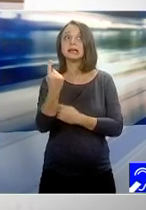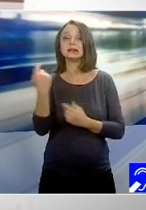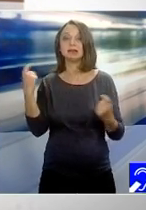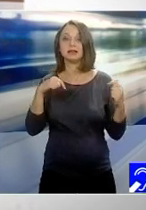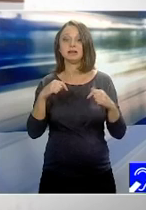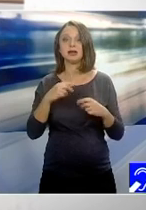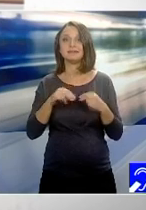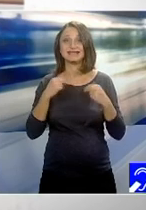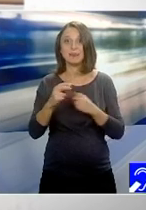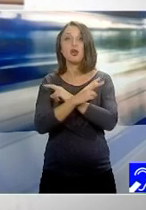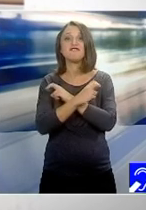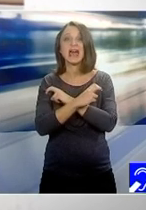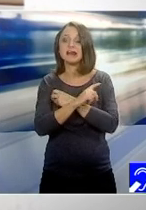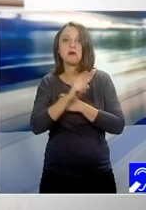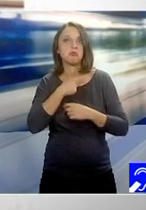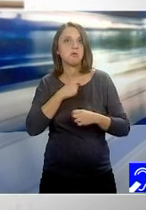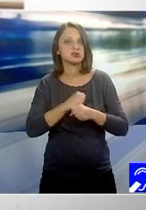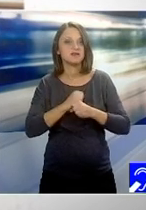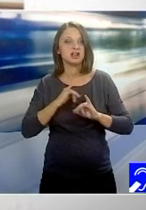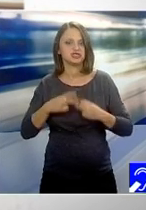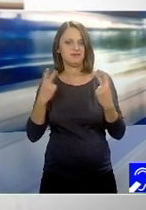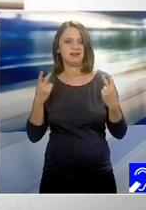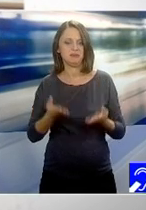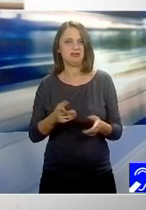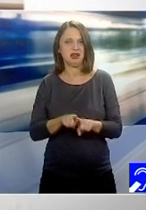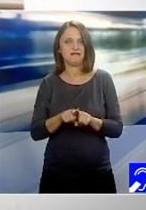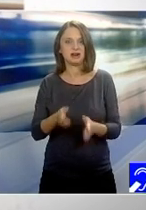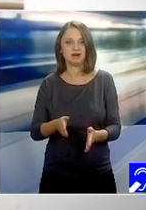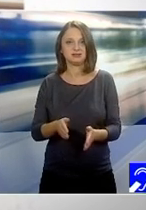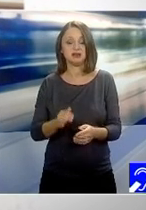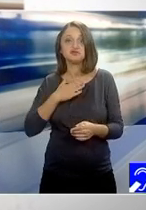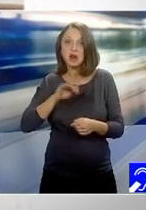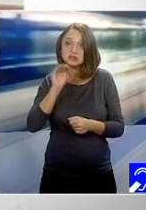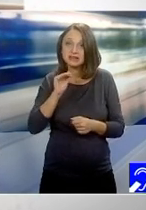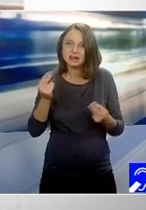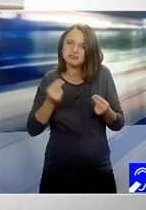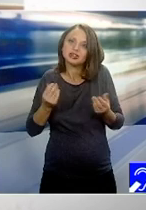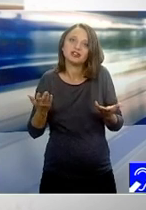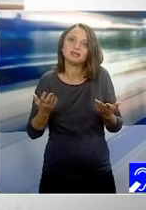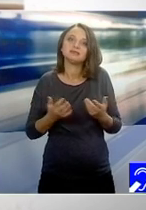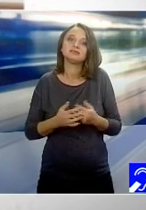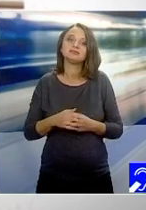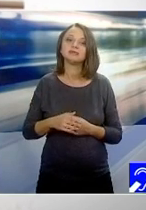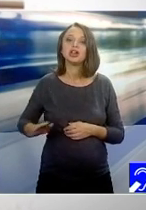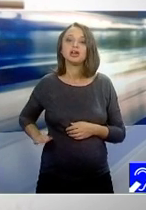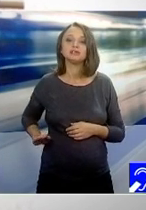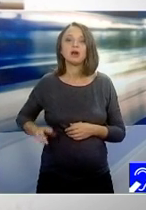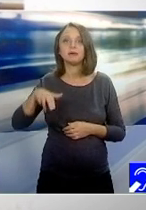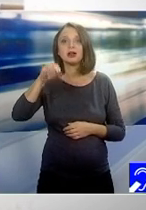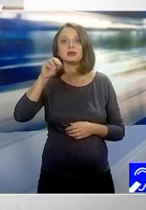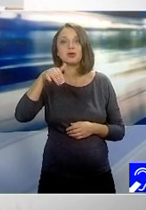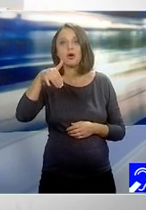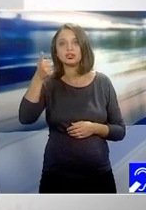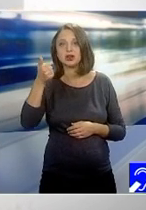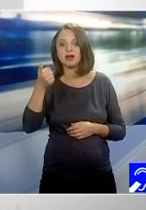exemplu, la Viena. Și vreau să vă întreb, de ce? De ce? Să ne spună doamna Noja, după aceea vă spun ce a